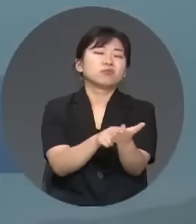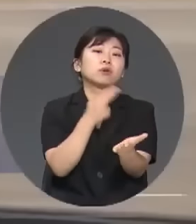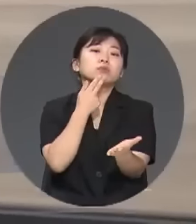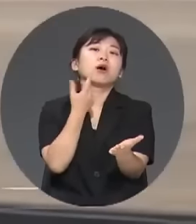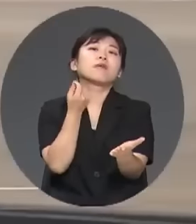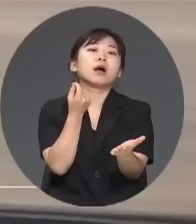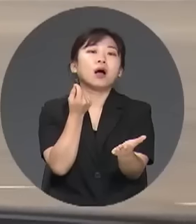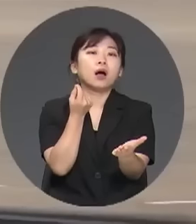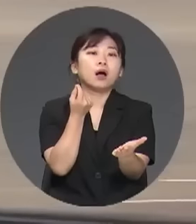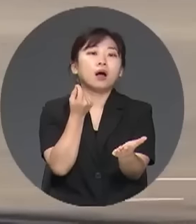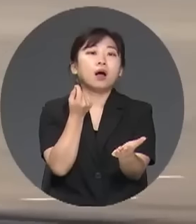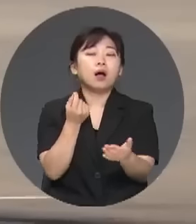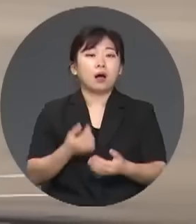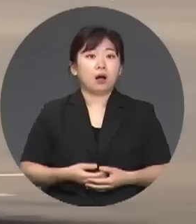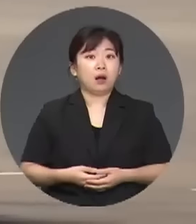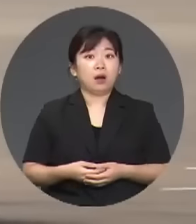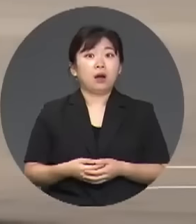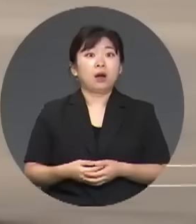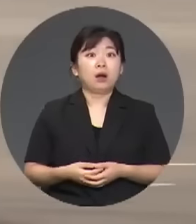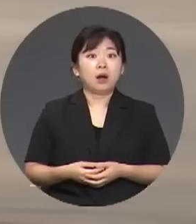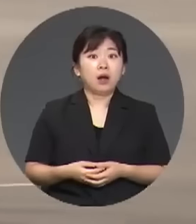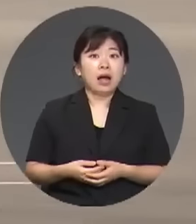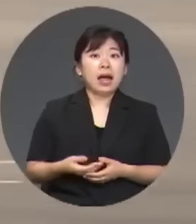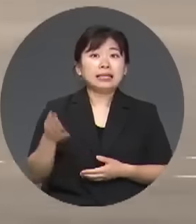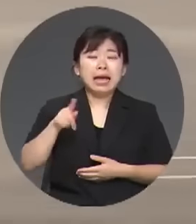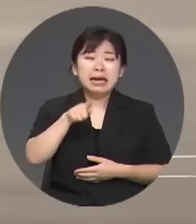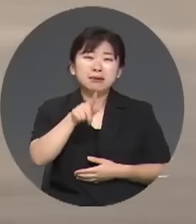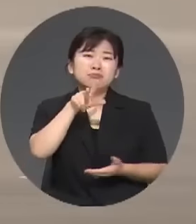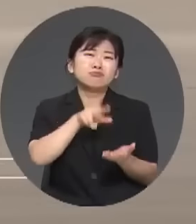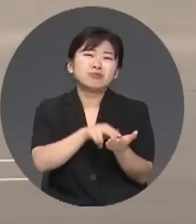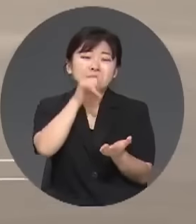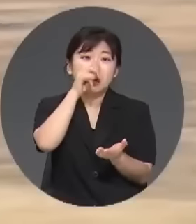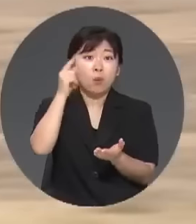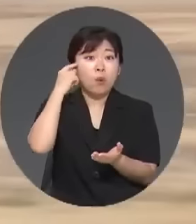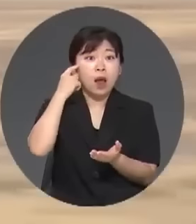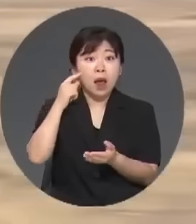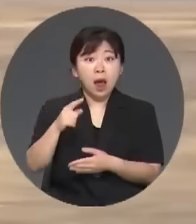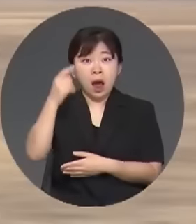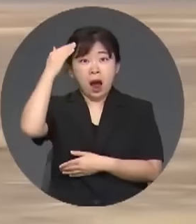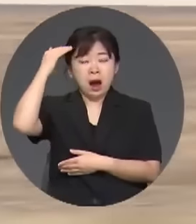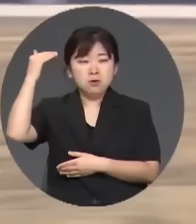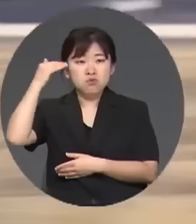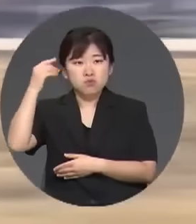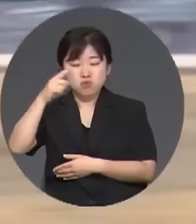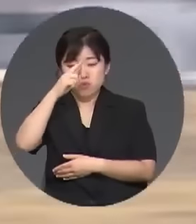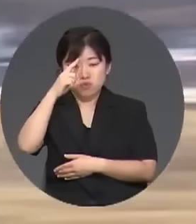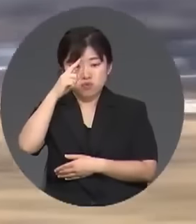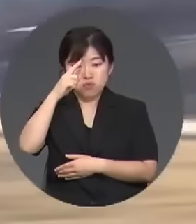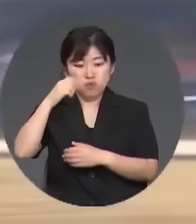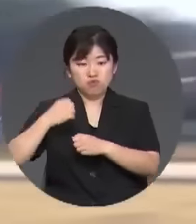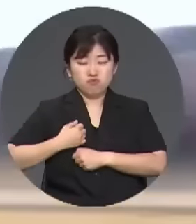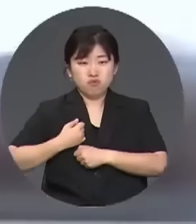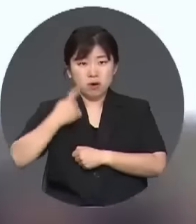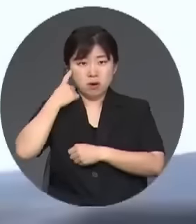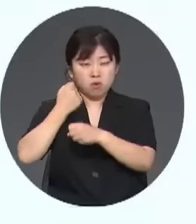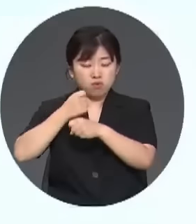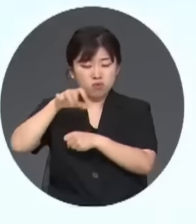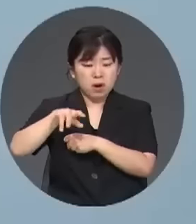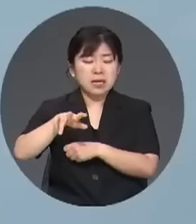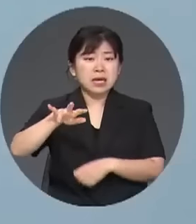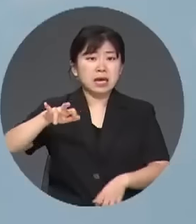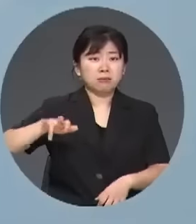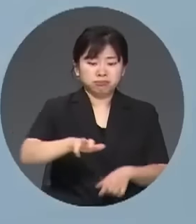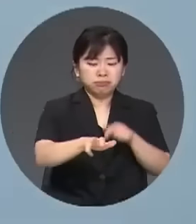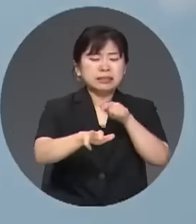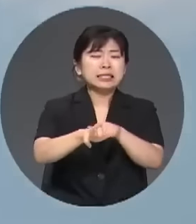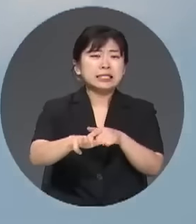판단은 됩니다. 첫 생산 계약까지 위기도 있었습니다. 한국국방연구원이 KF-21의 기술적 완성도가